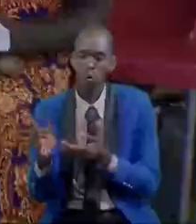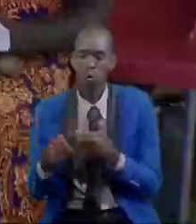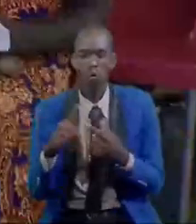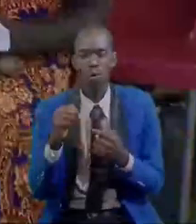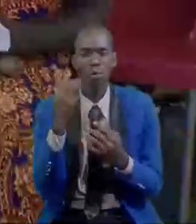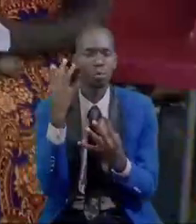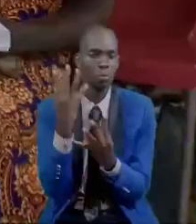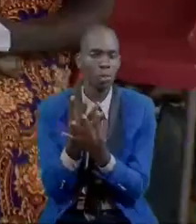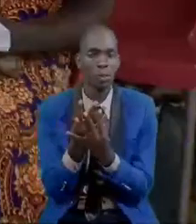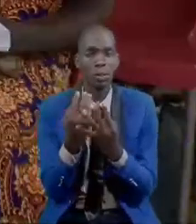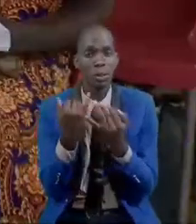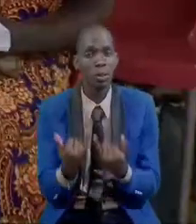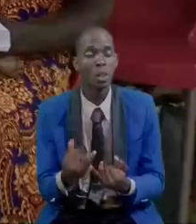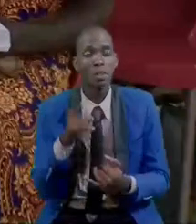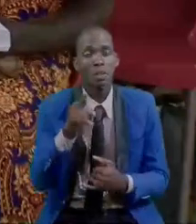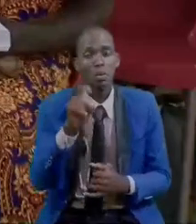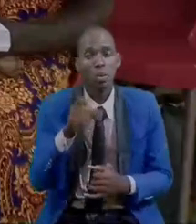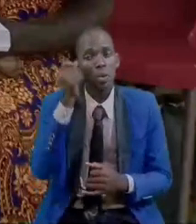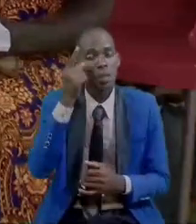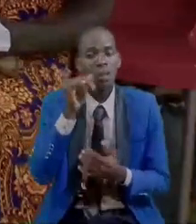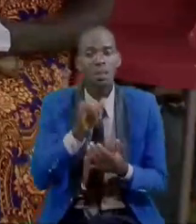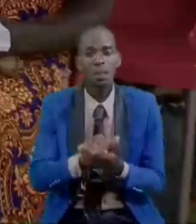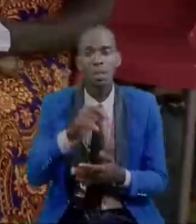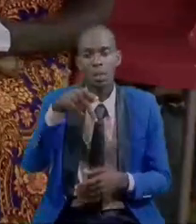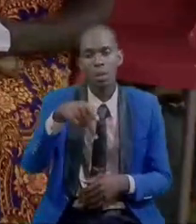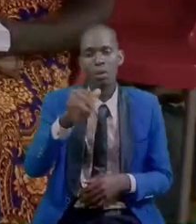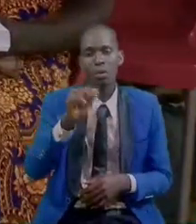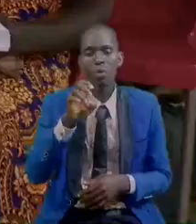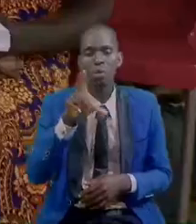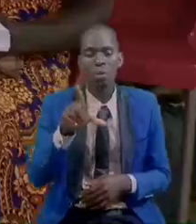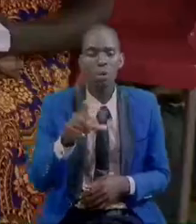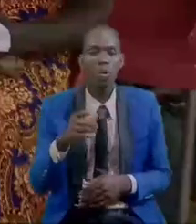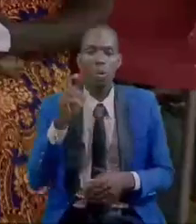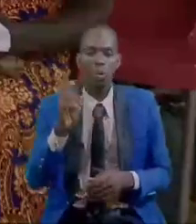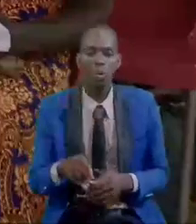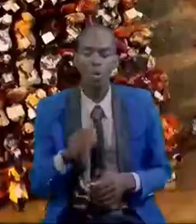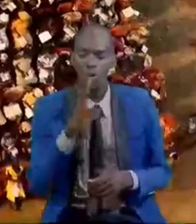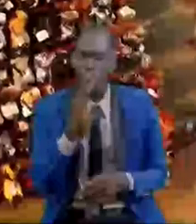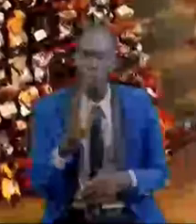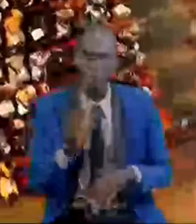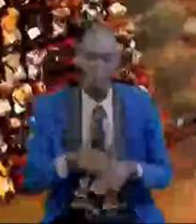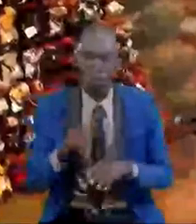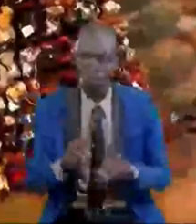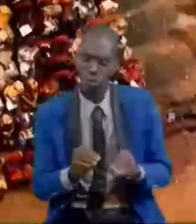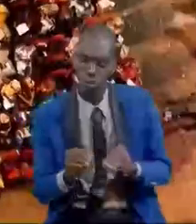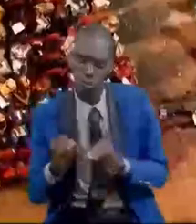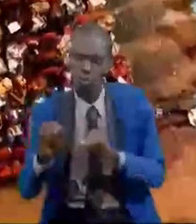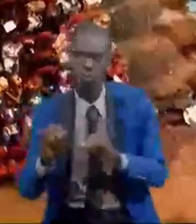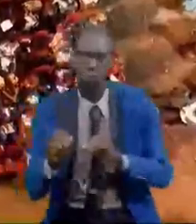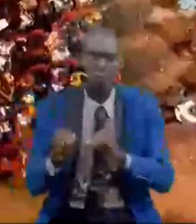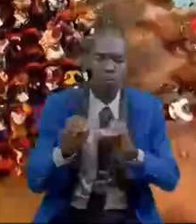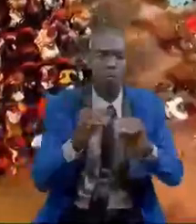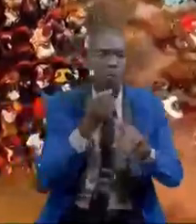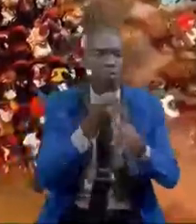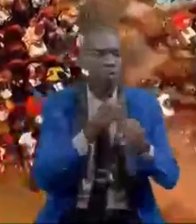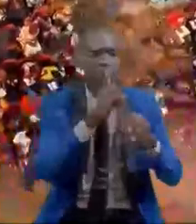Maintenant, comprenez, Paul et Silas devaient être en mouvement. Ils devaient être progressifs de